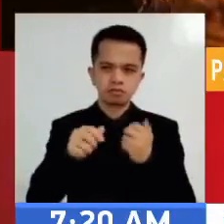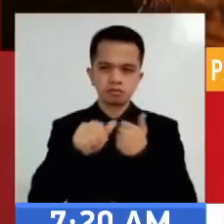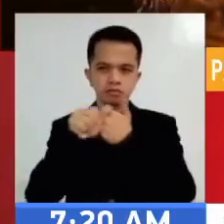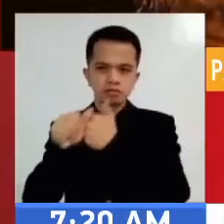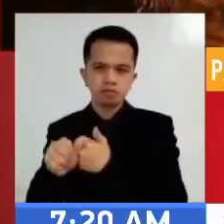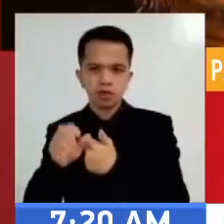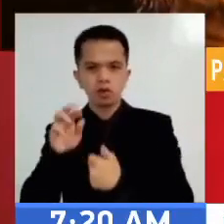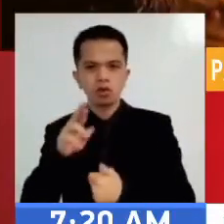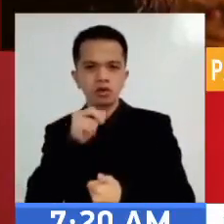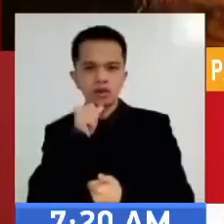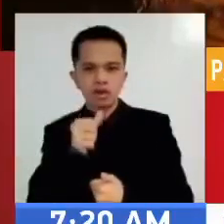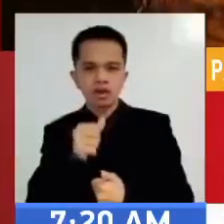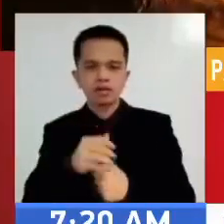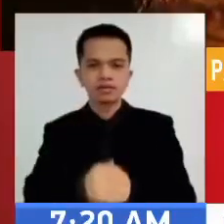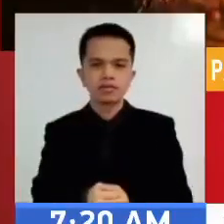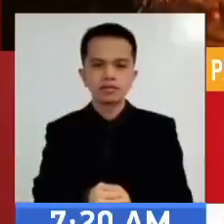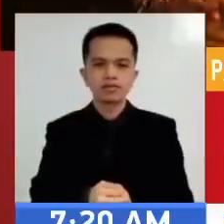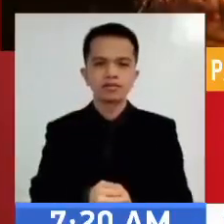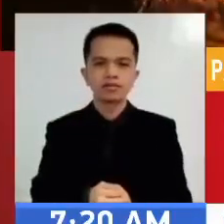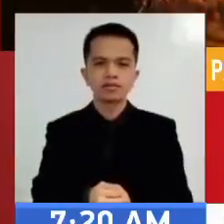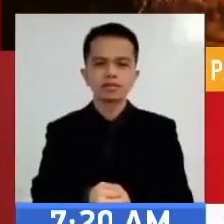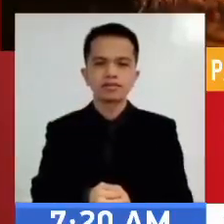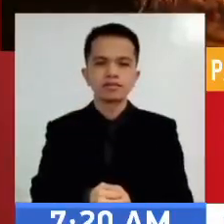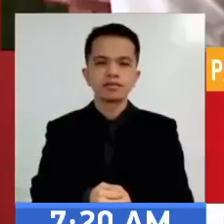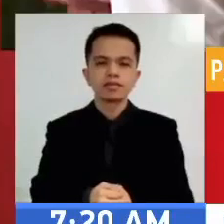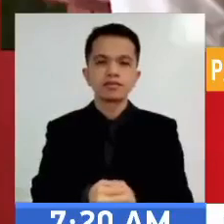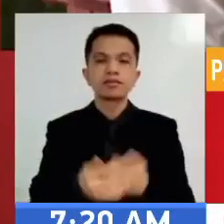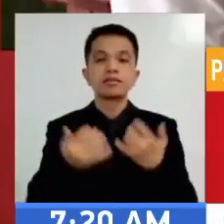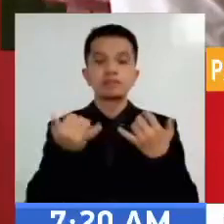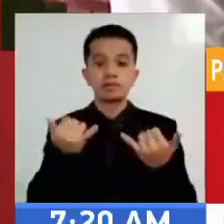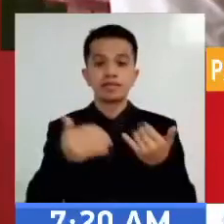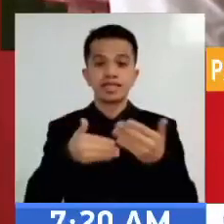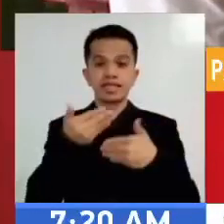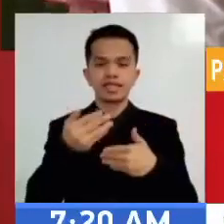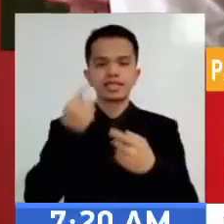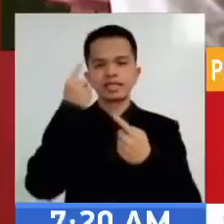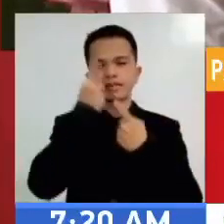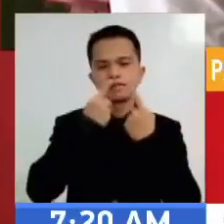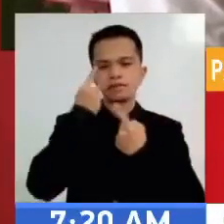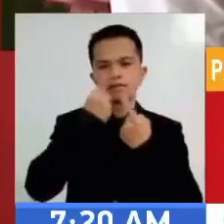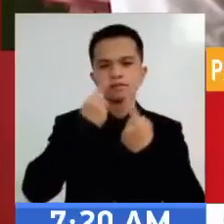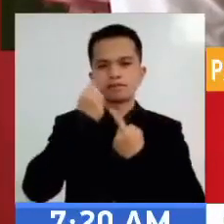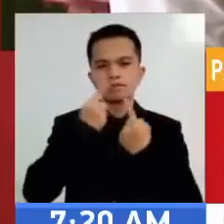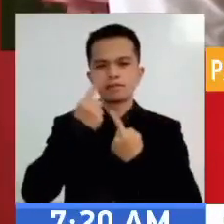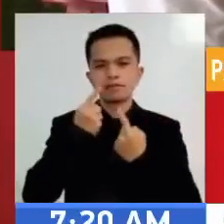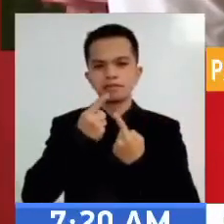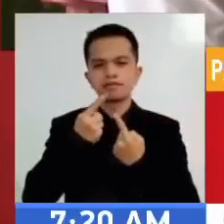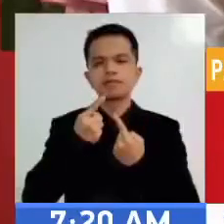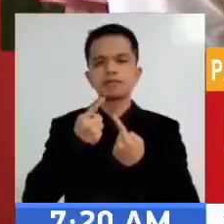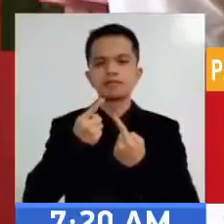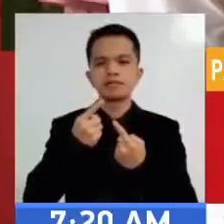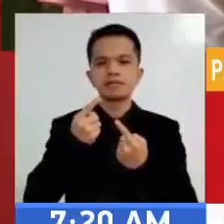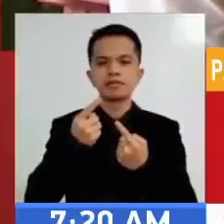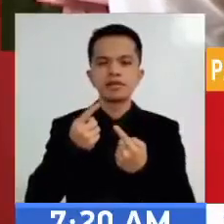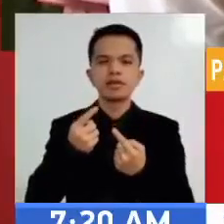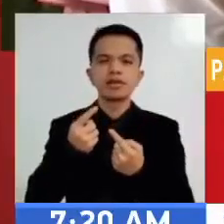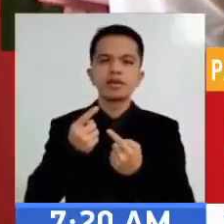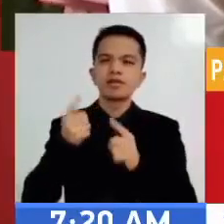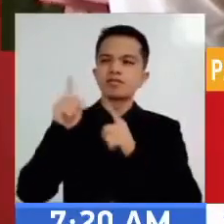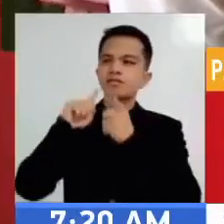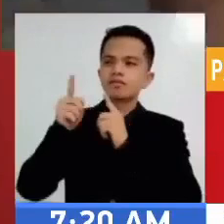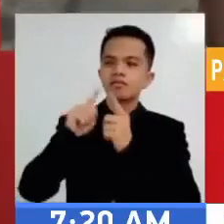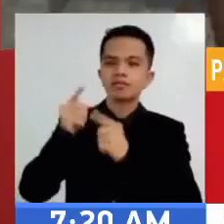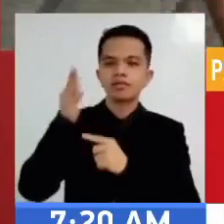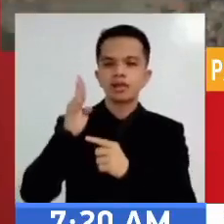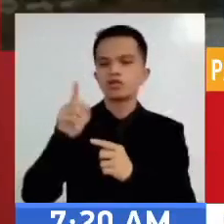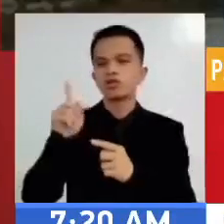dito sa buhay mo? So, pagkatapos, tingnan mo rin, pagbalik loob ko sa Panginoong Diyos, kung ano ang pwede mong gawin bagamat